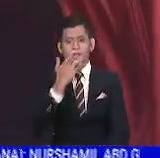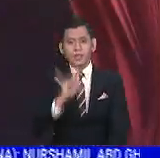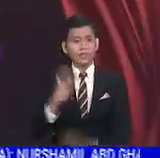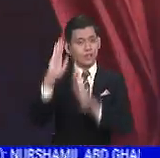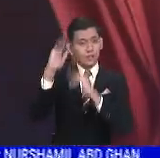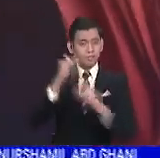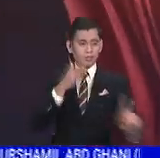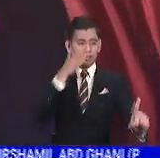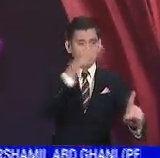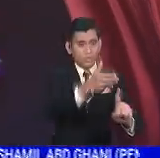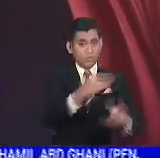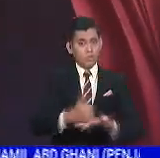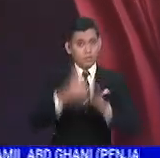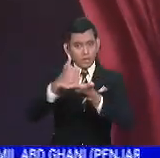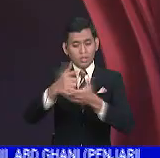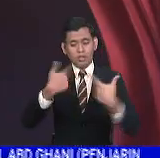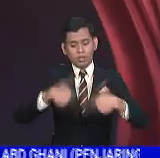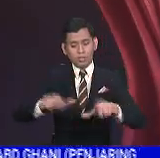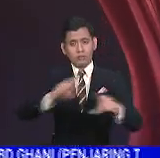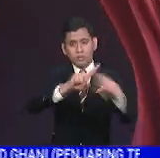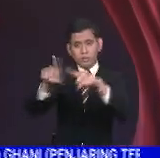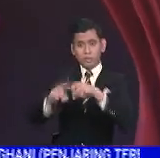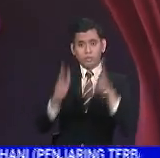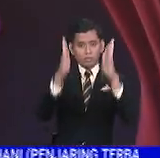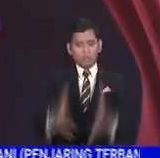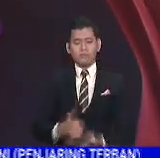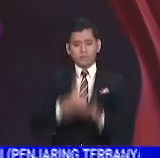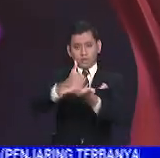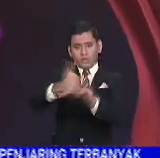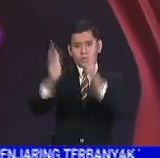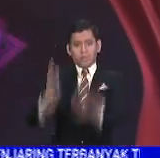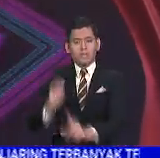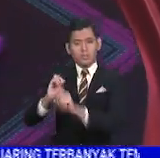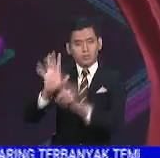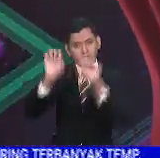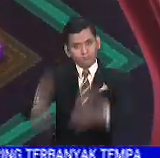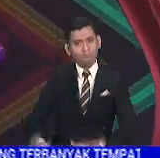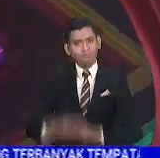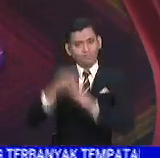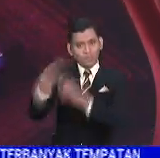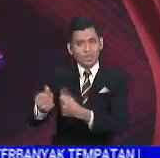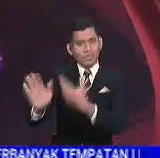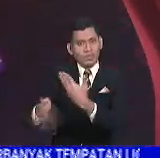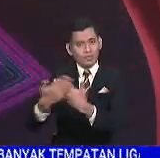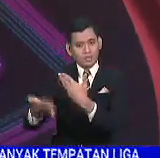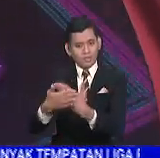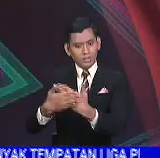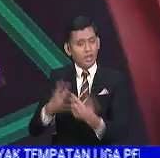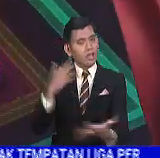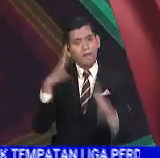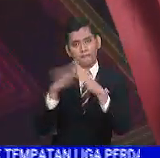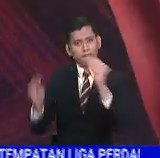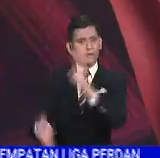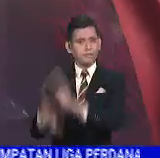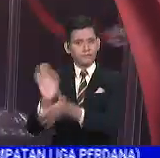Semoga misi bantuan yang dilaksanakan pelbagai pihak bagi membantu mereka yang terkesan berjalan lancar dan dipermudahkan. Setakat ini